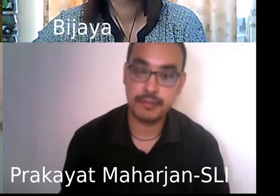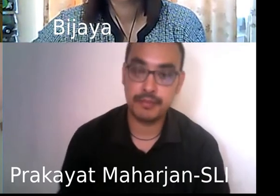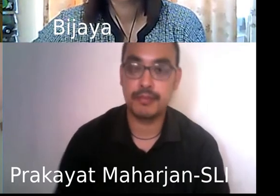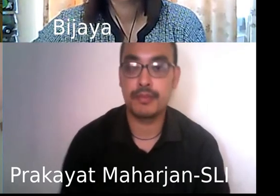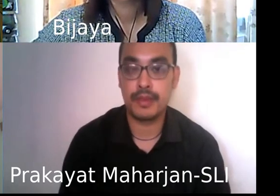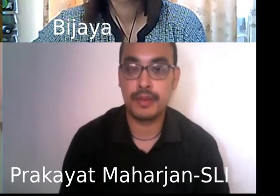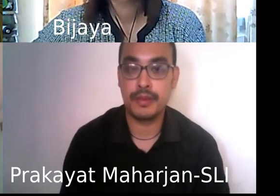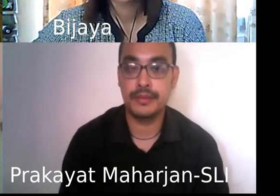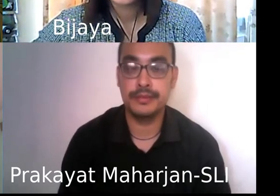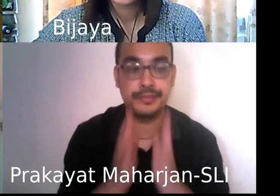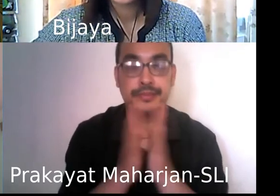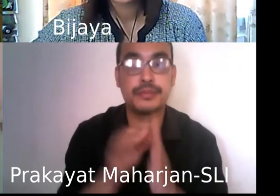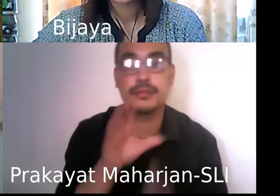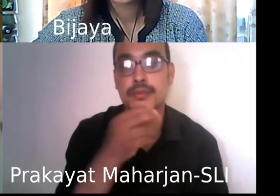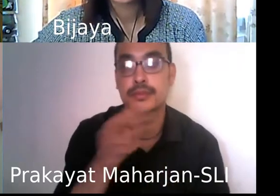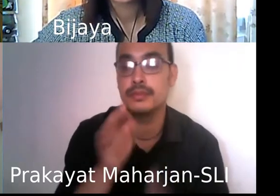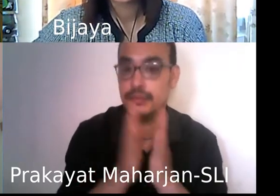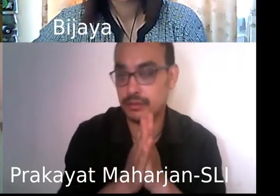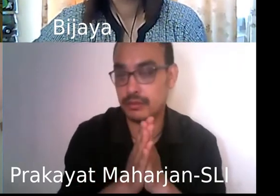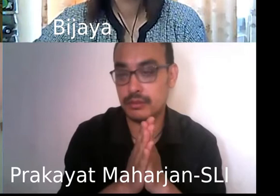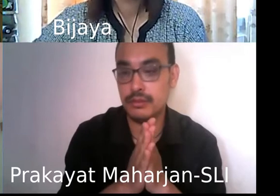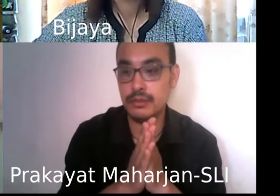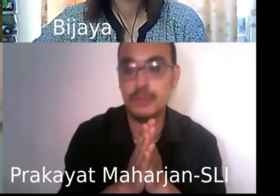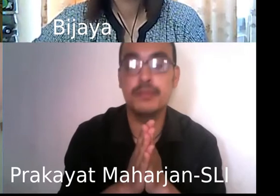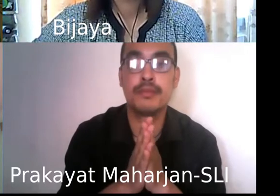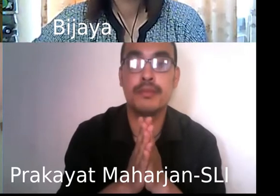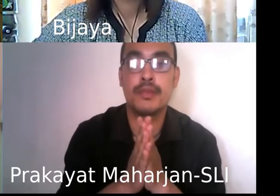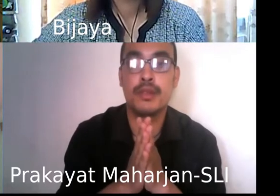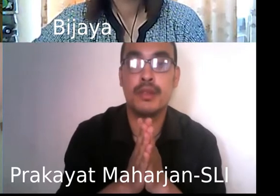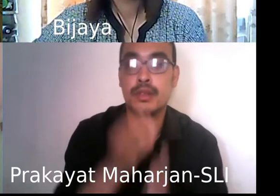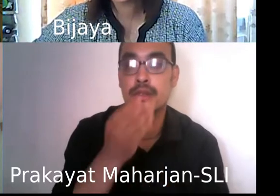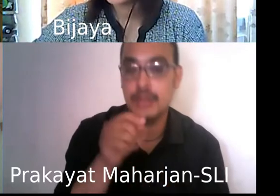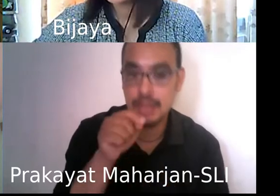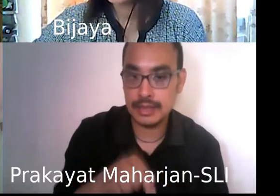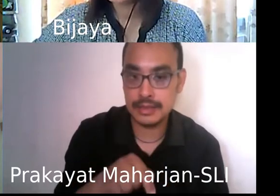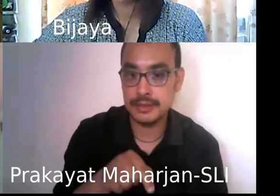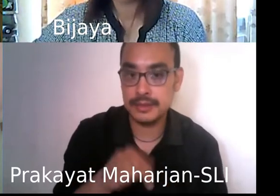ओके, नमस्ते सबैजनालाई। हुन्छ, आज यो